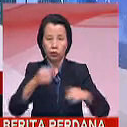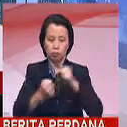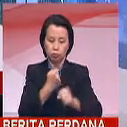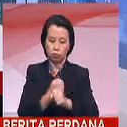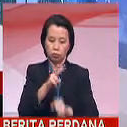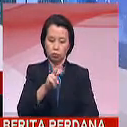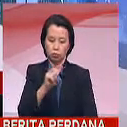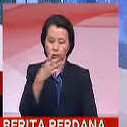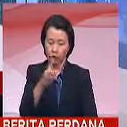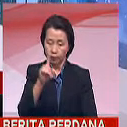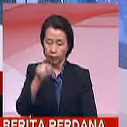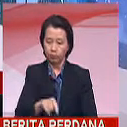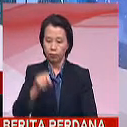tahun